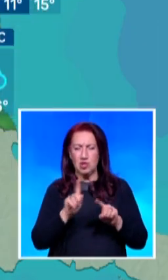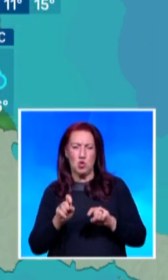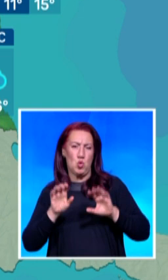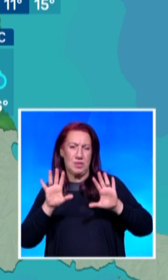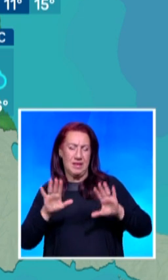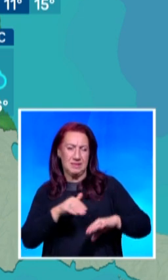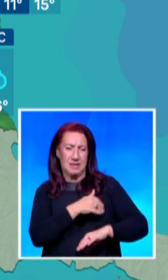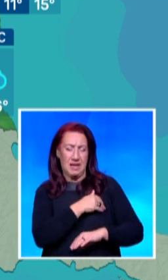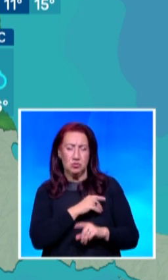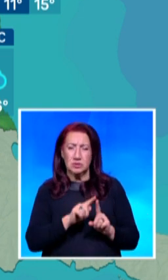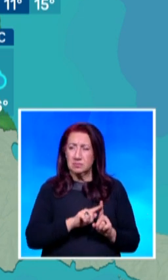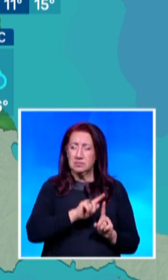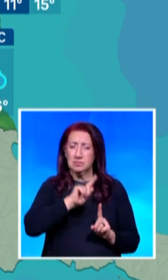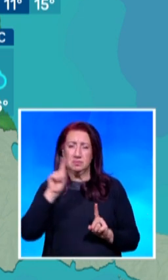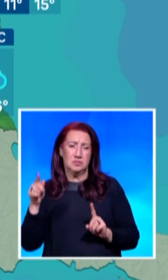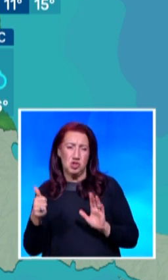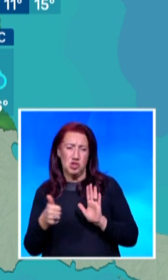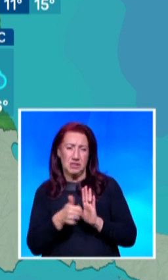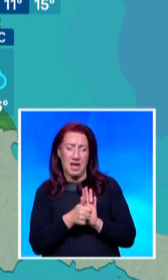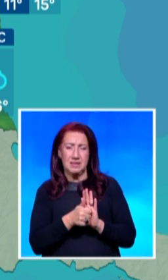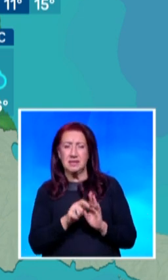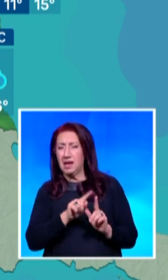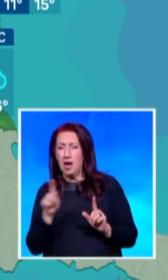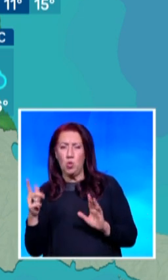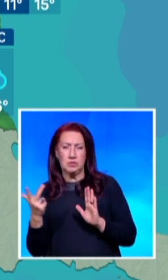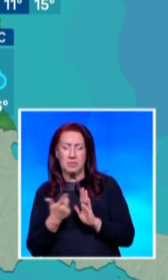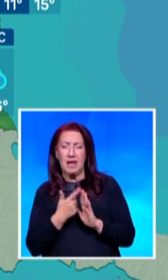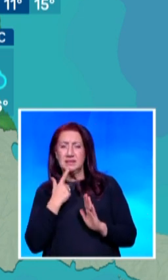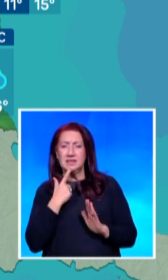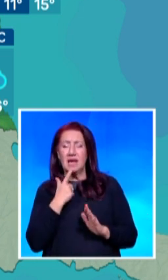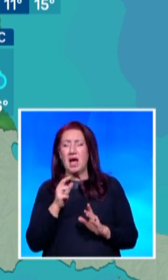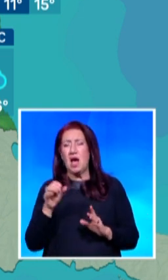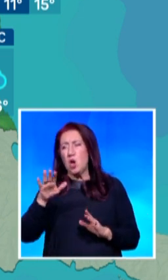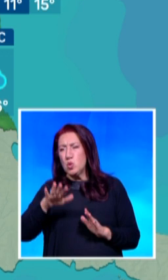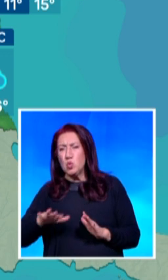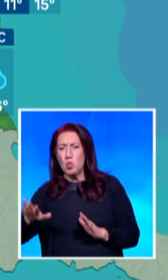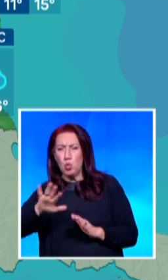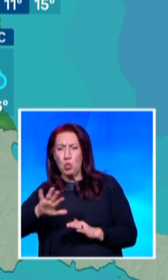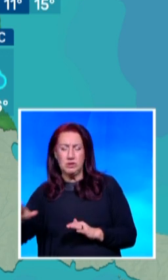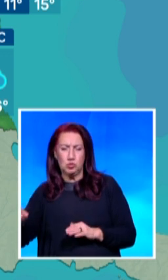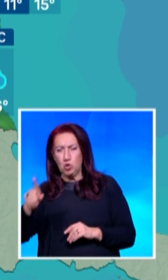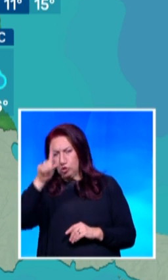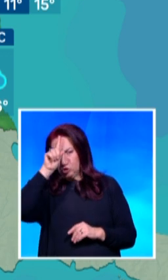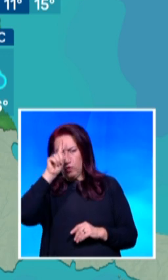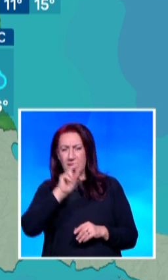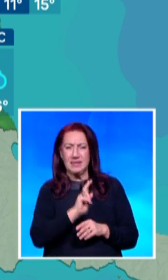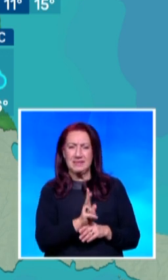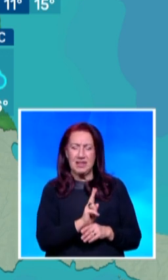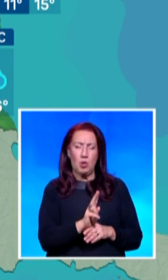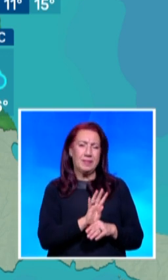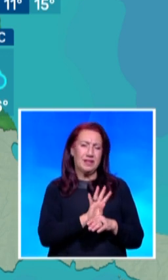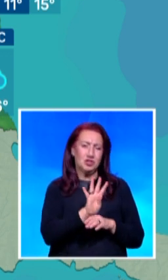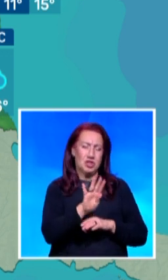до 16-18 градуса на места в югоизточните райони от страната. В София температурата следобед около 14